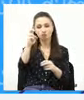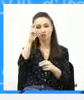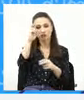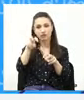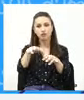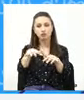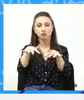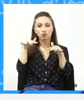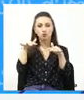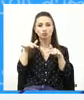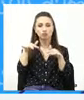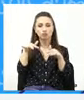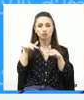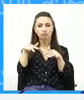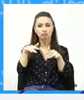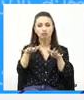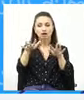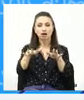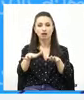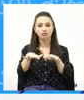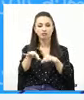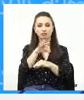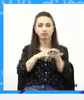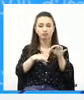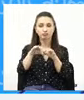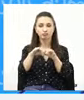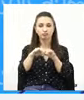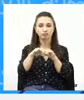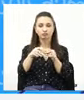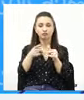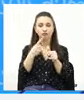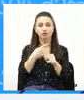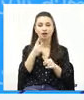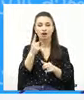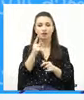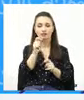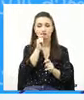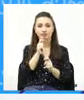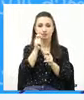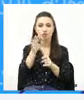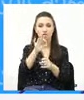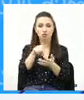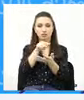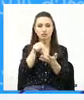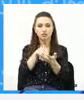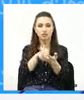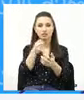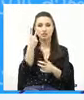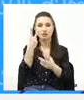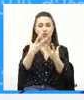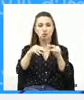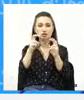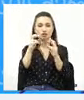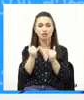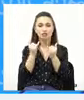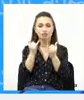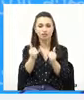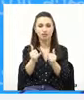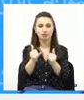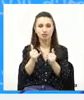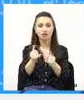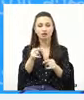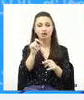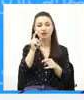მთავრობის თომაზე გამომაქვს ფართების სიმბოლურ ფასად ერთლარად გადაცემის საკითხი 13 ოჯახისთვის,